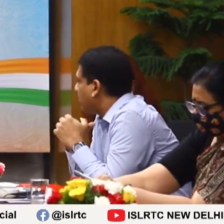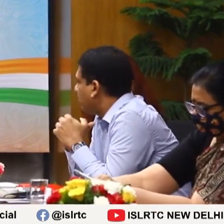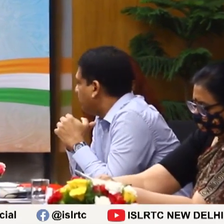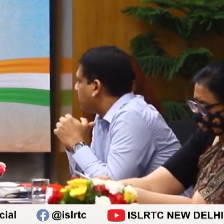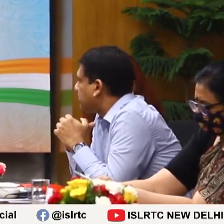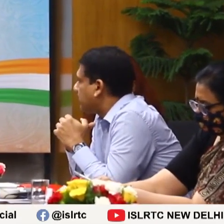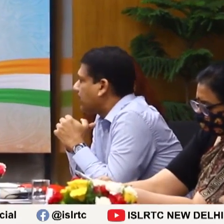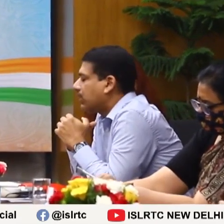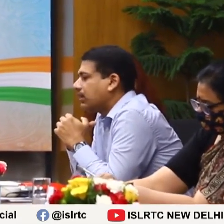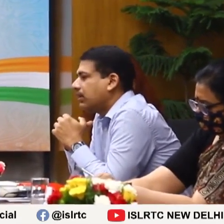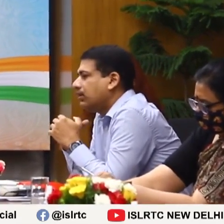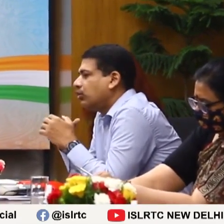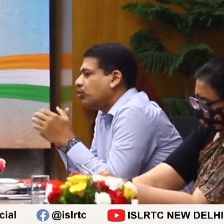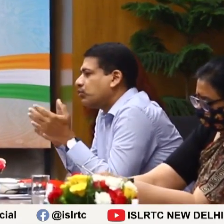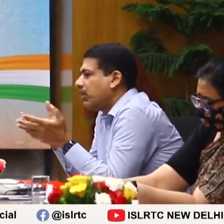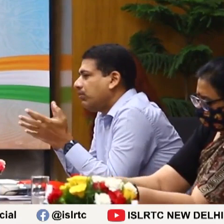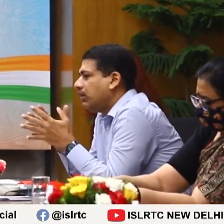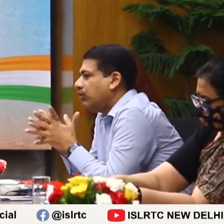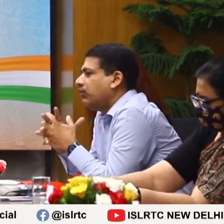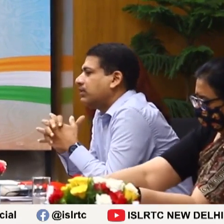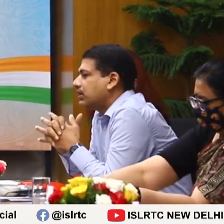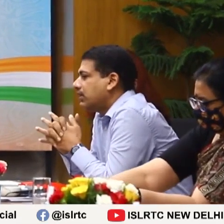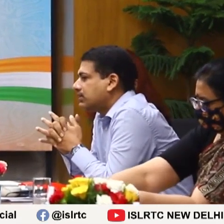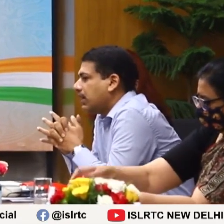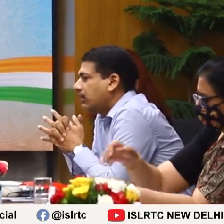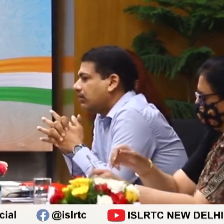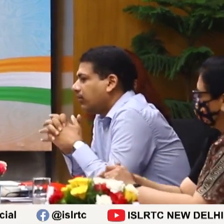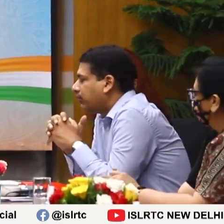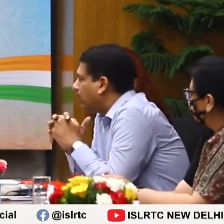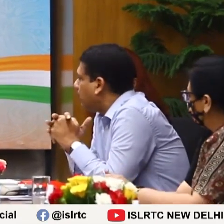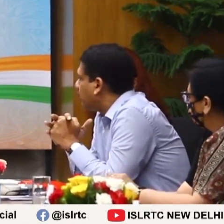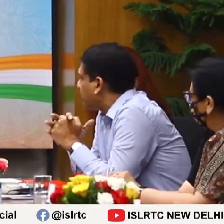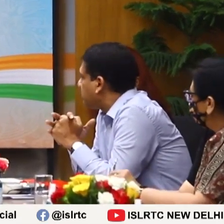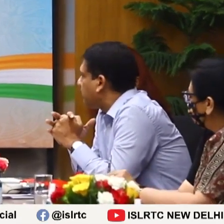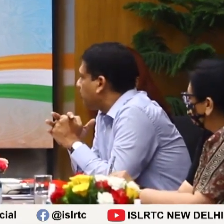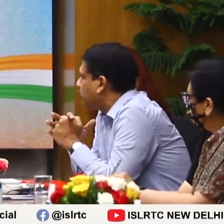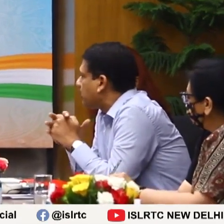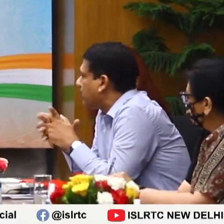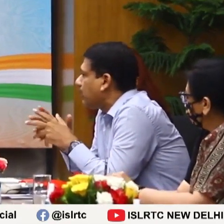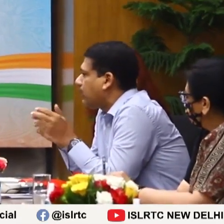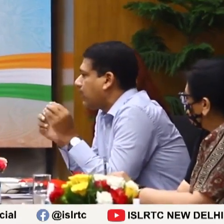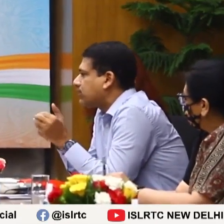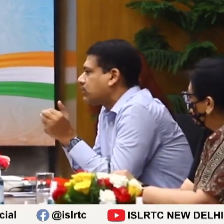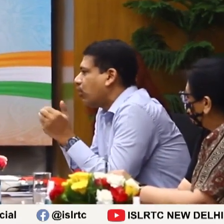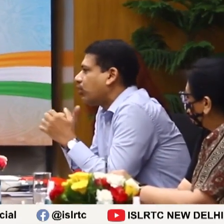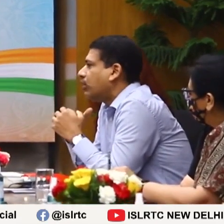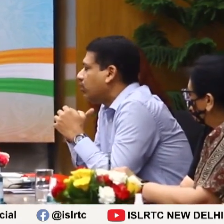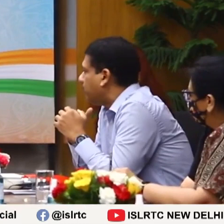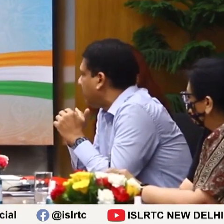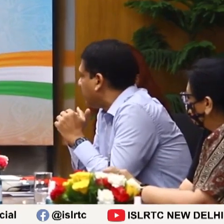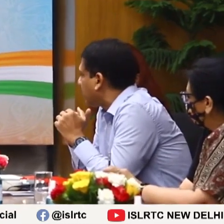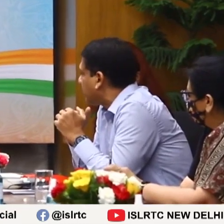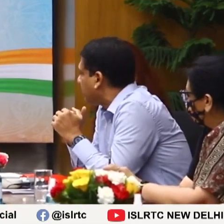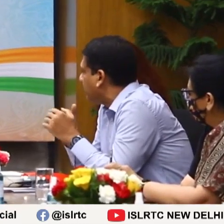ISLRTC द्वारा विकसित किया गया था, उसमें अभी यूनिवर्सल डिजाइन ऑफ लर्निंग के प्रिंसिपल को यूज करके टेक्स्ट और